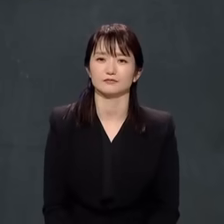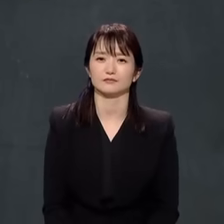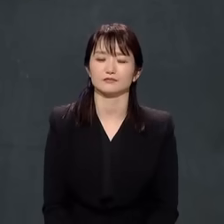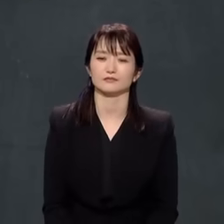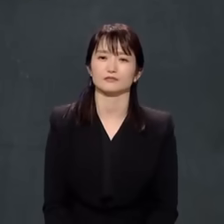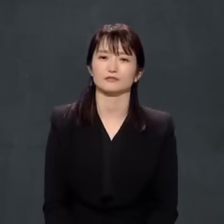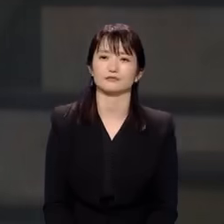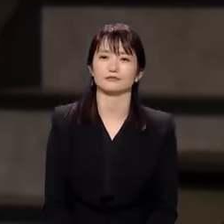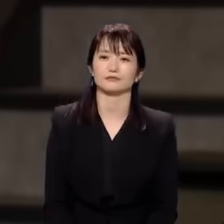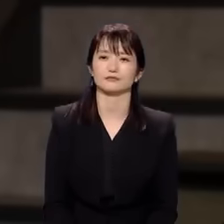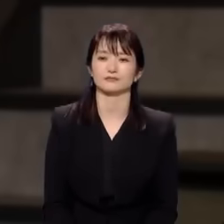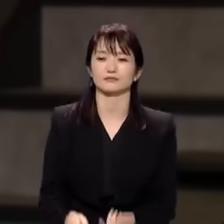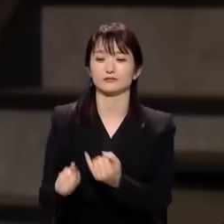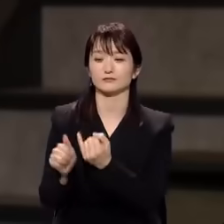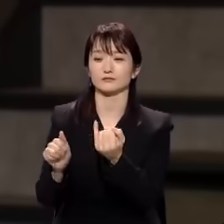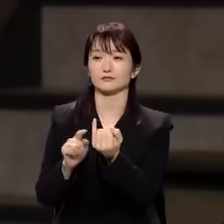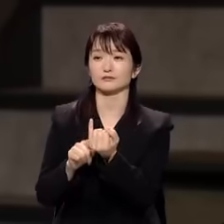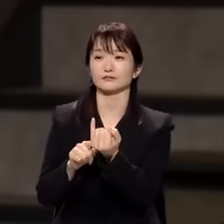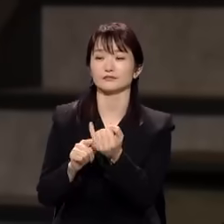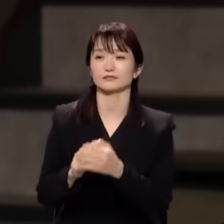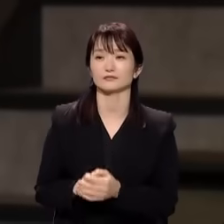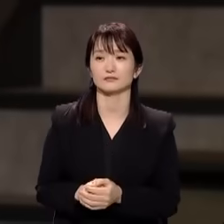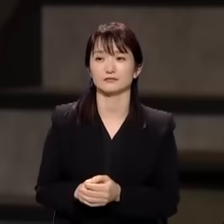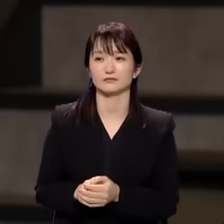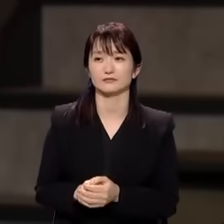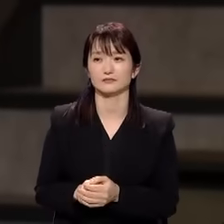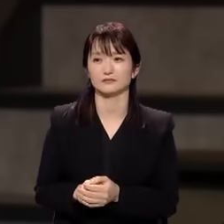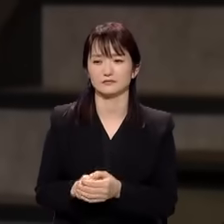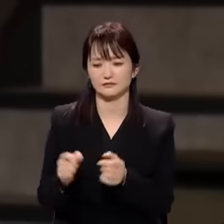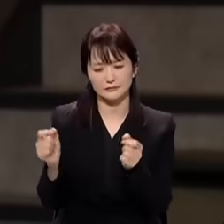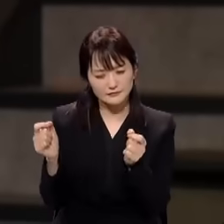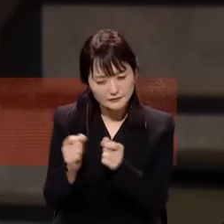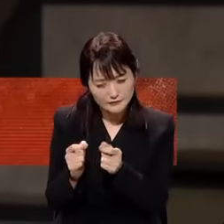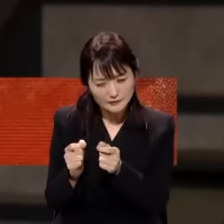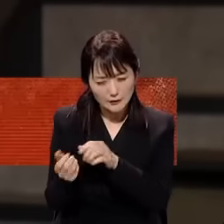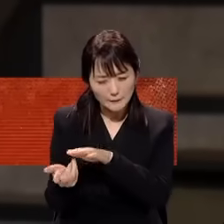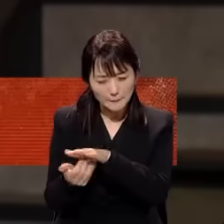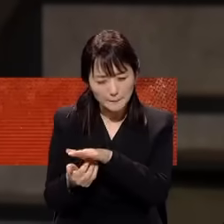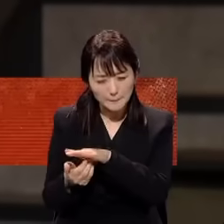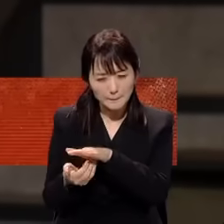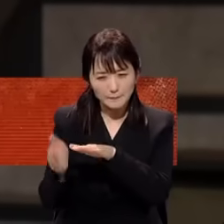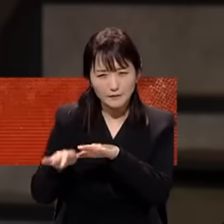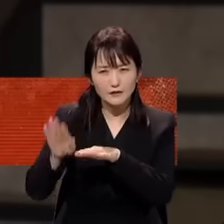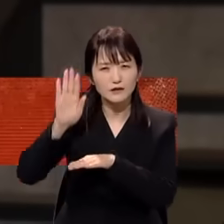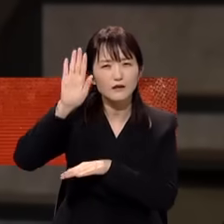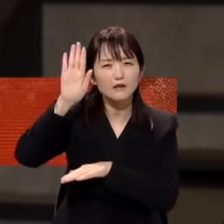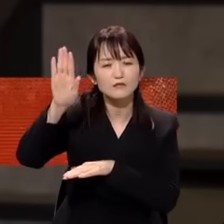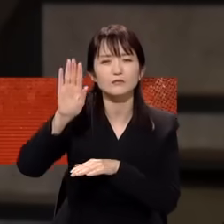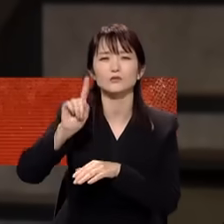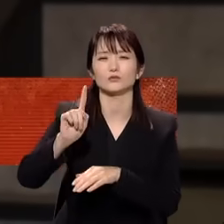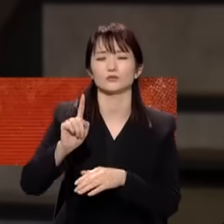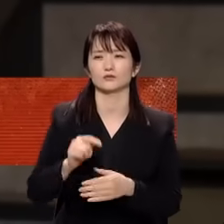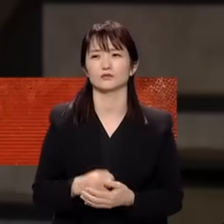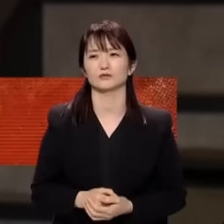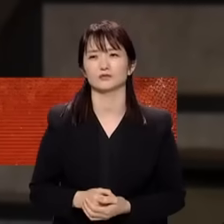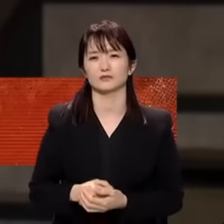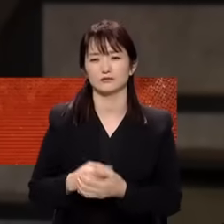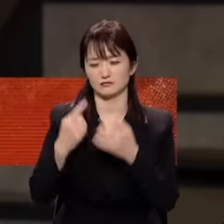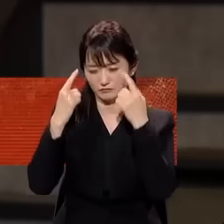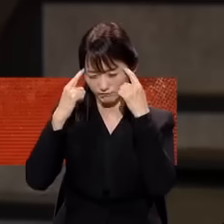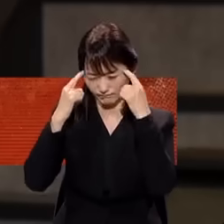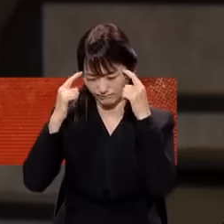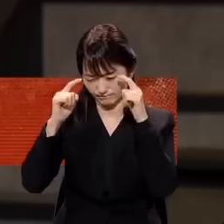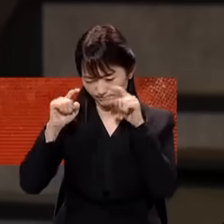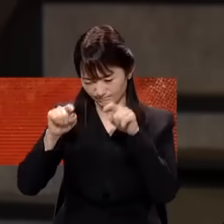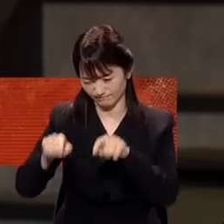그 저 여성 같은 경우는 단기적으로는 상당히 약삭빠른 같이 보이는데 장기적으로는 참 그 우둔하고